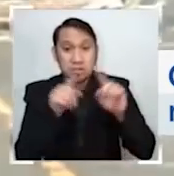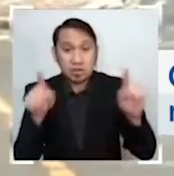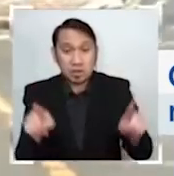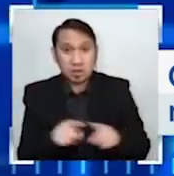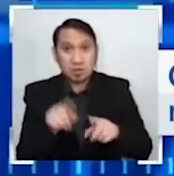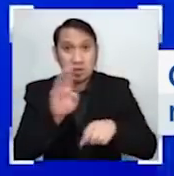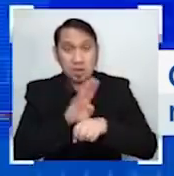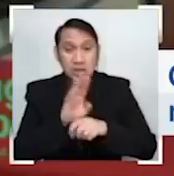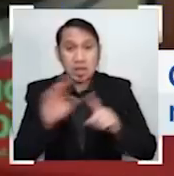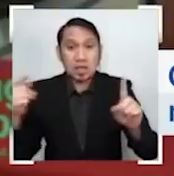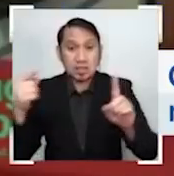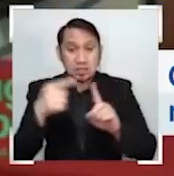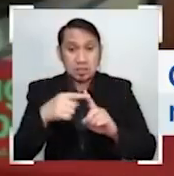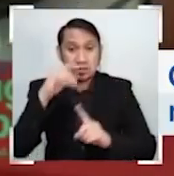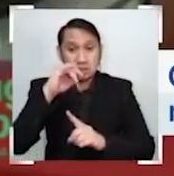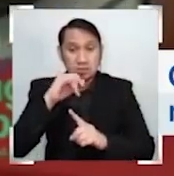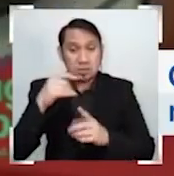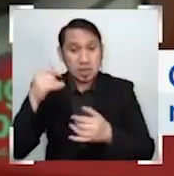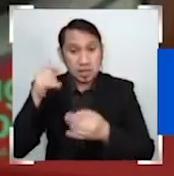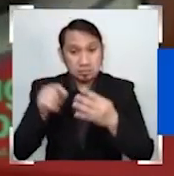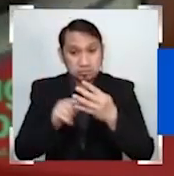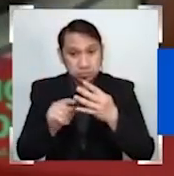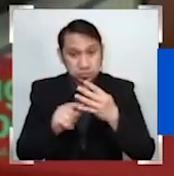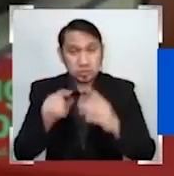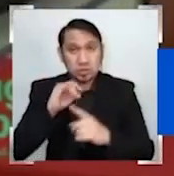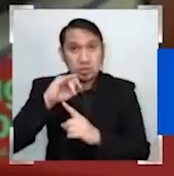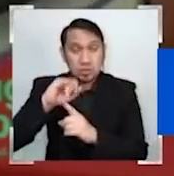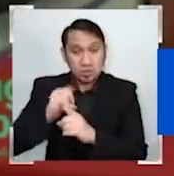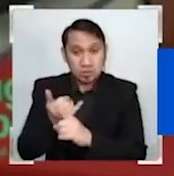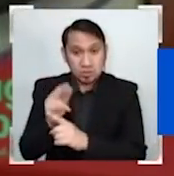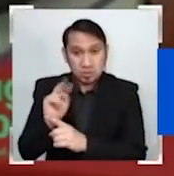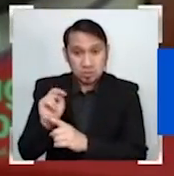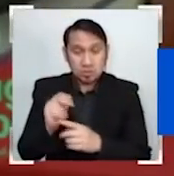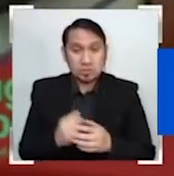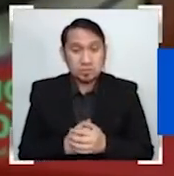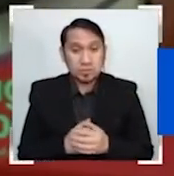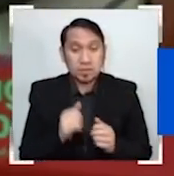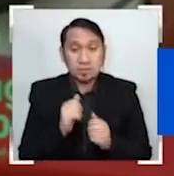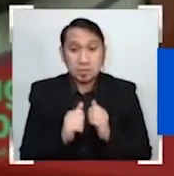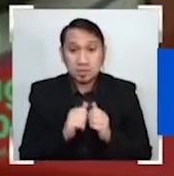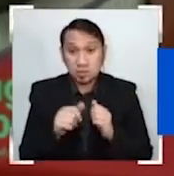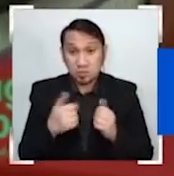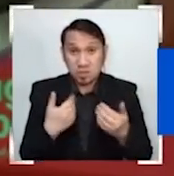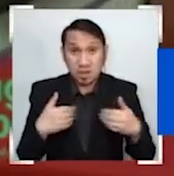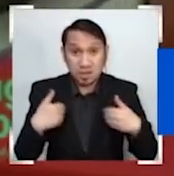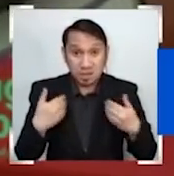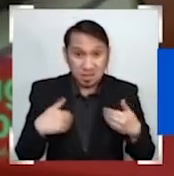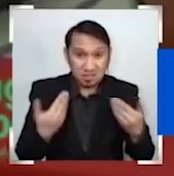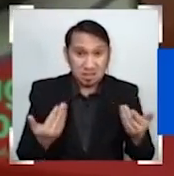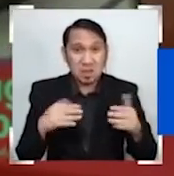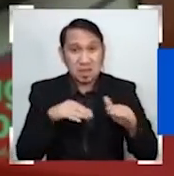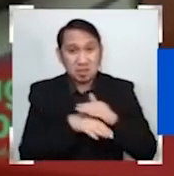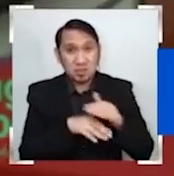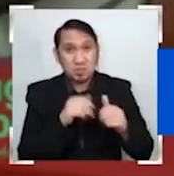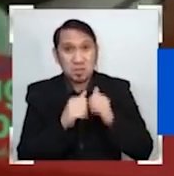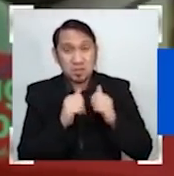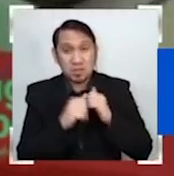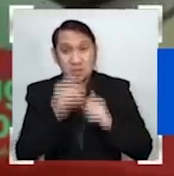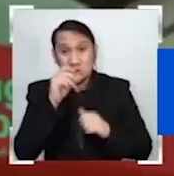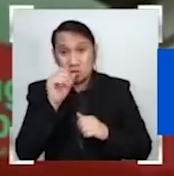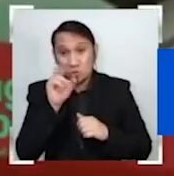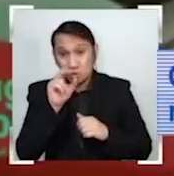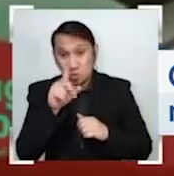katapusan ng buwan. Even the minors who will enter, that means 12 years old and above, has to be accompanied by